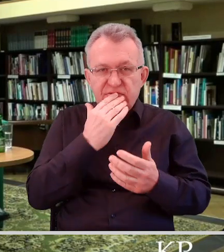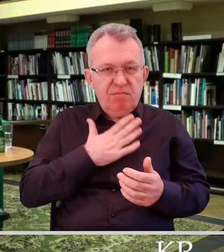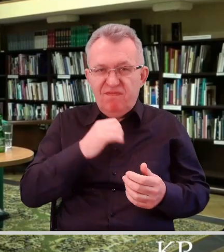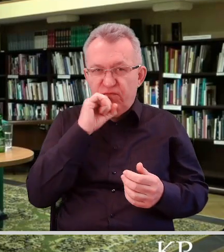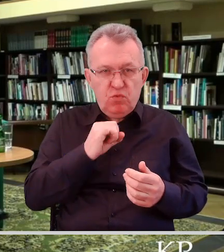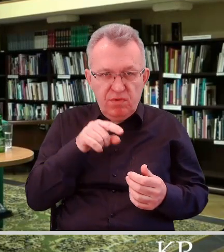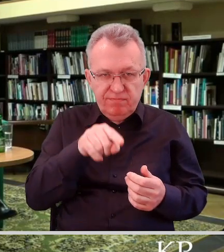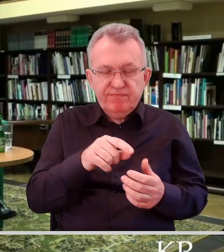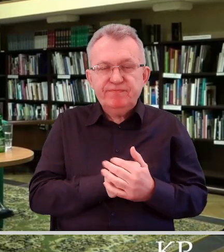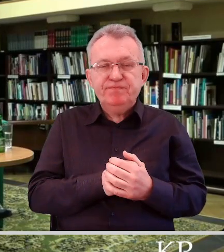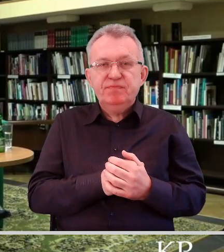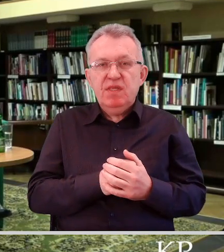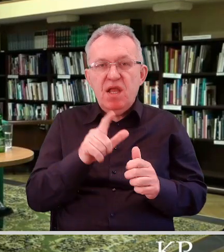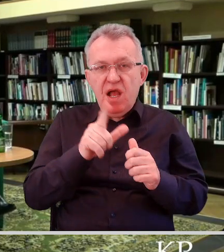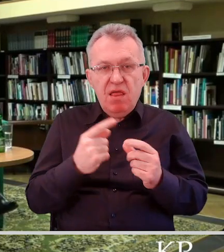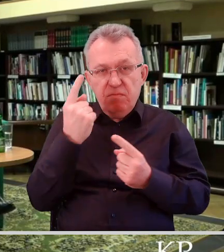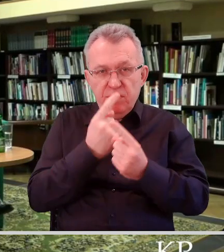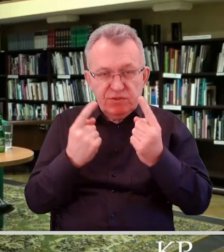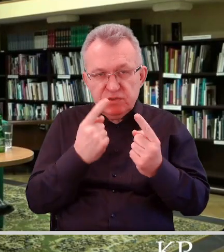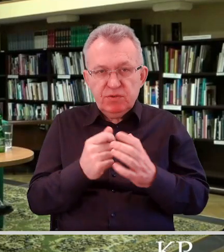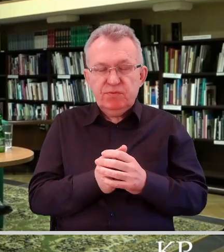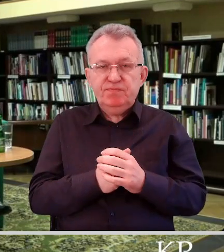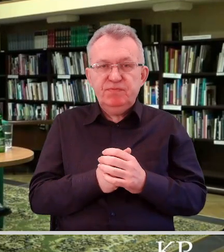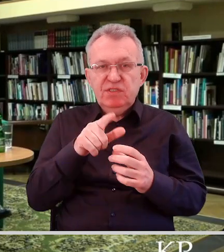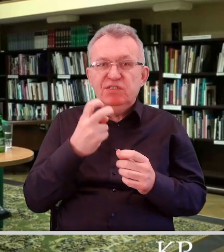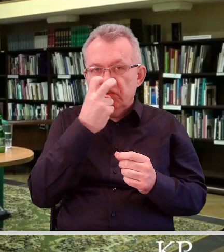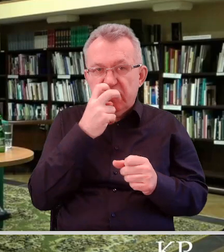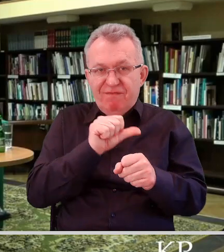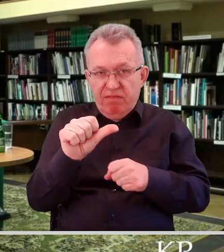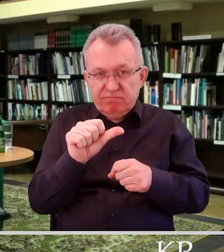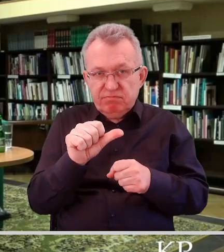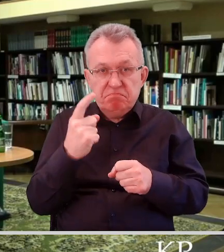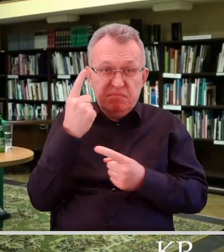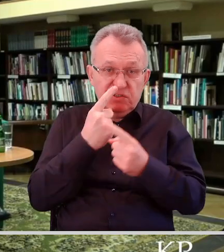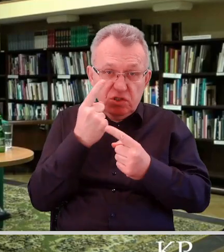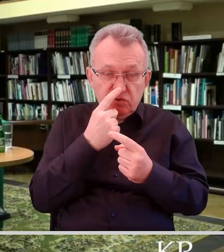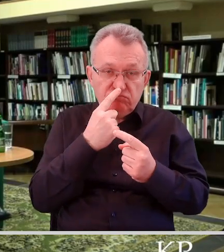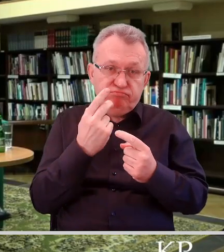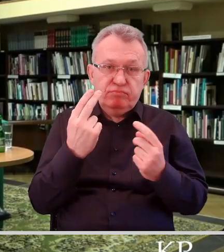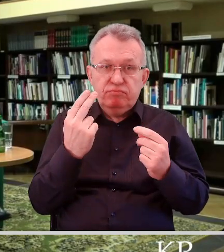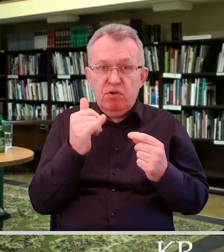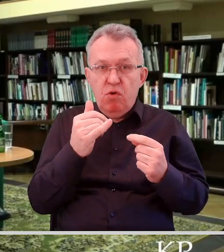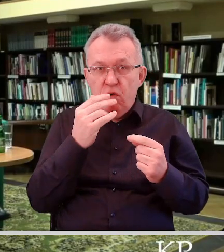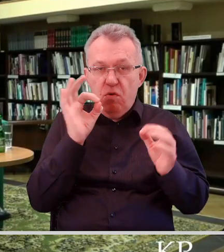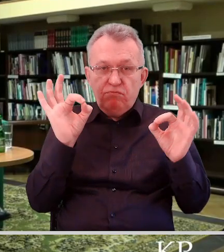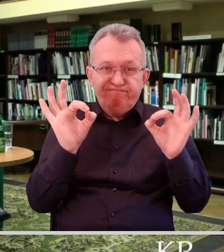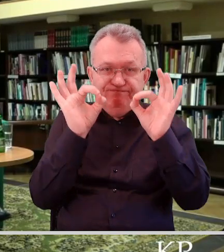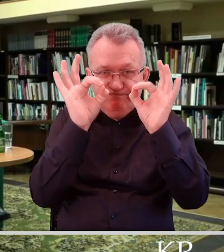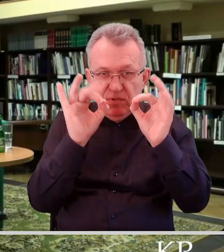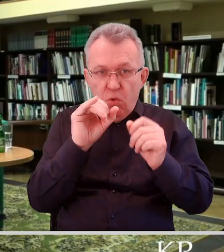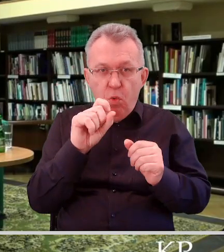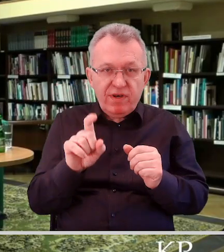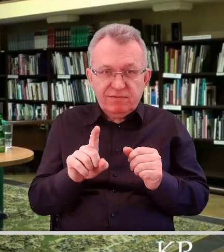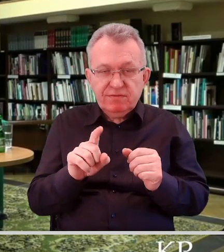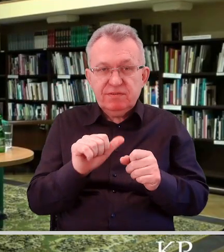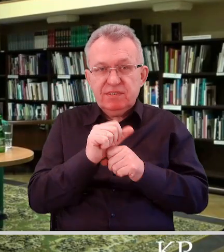nigdy. Ale wydaje mi się, że ciekawie jest myśleć obrazami. Zresztą tak jak piszę powieści, to wydaje mi się, że